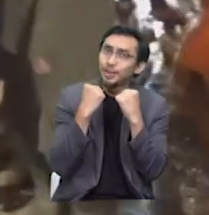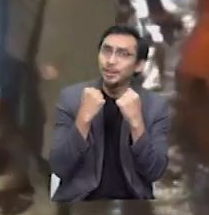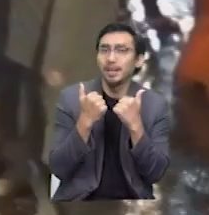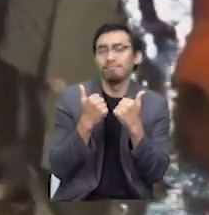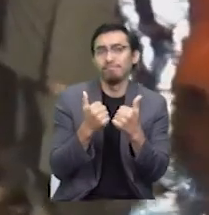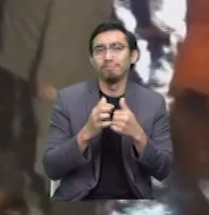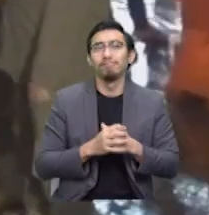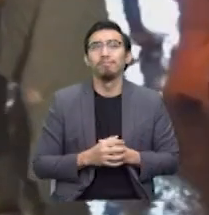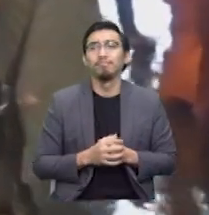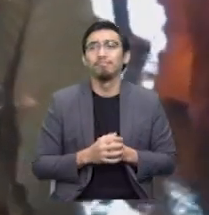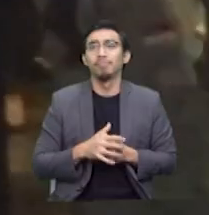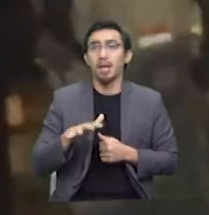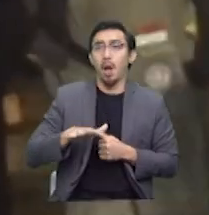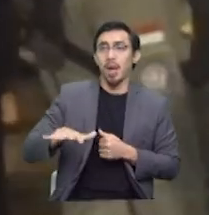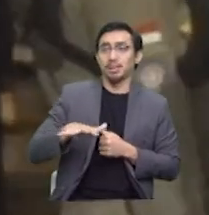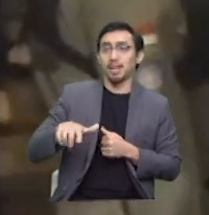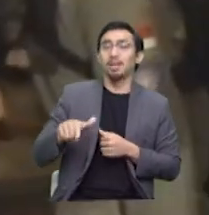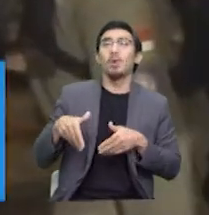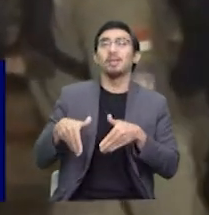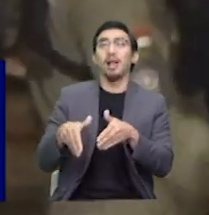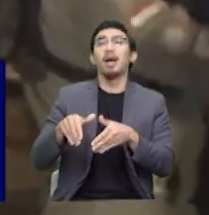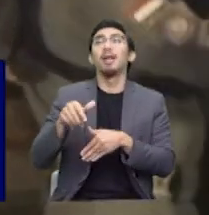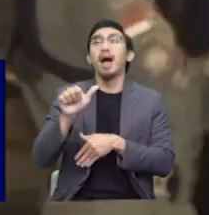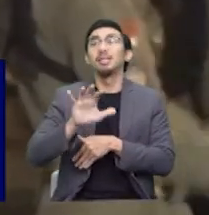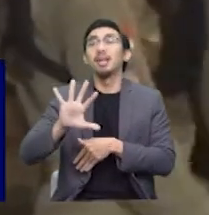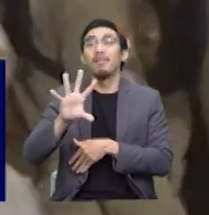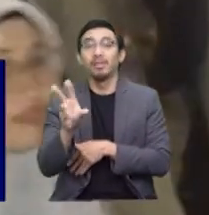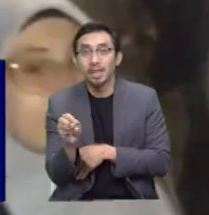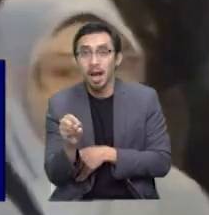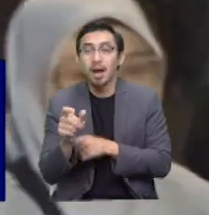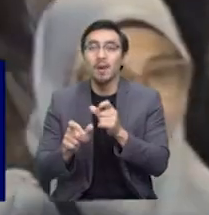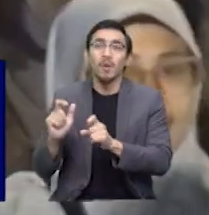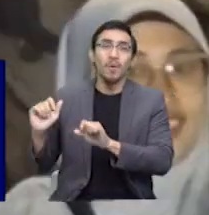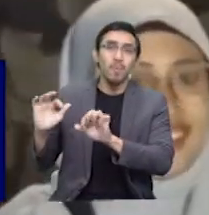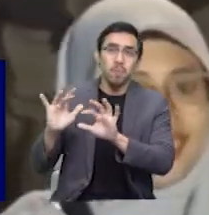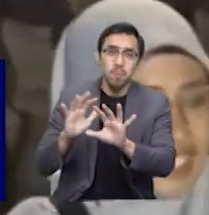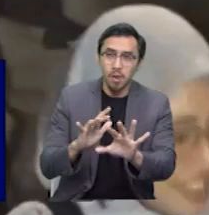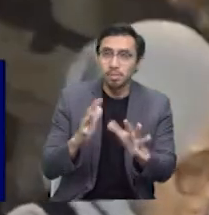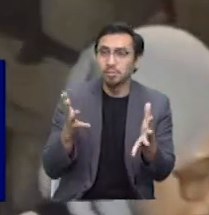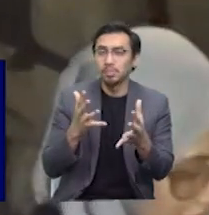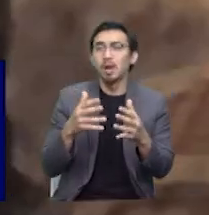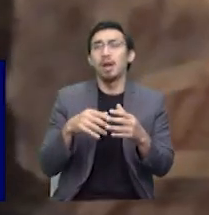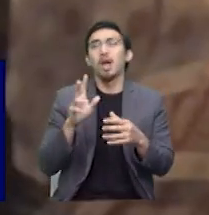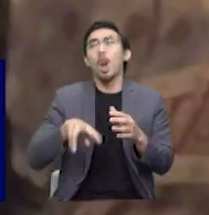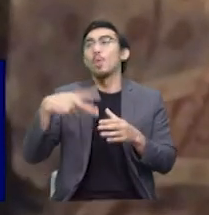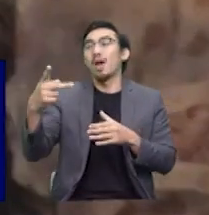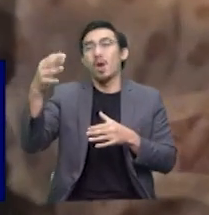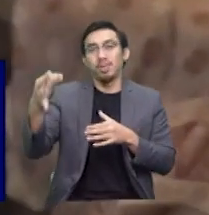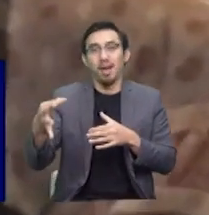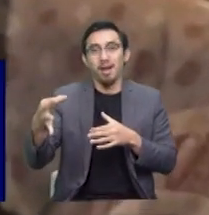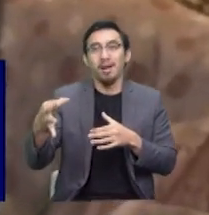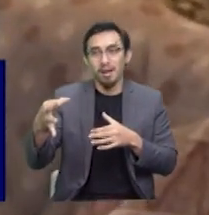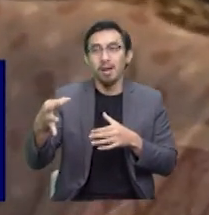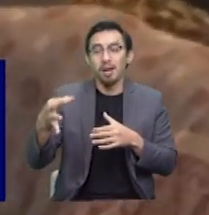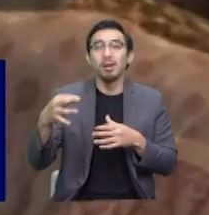Kawasan Asia Afrika menjadi lokasi favorit para wisatawan dari luar kota. Keramaian ini diprediksi akan kembali terjadi pada perayaan